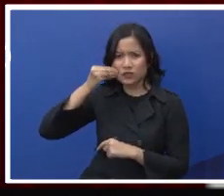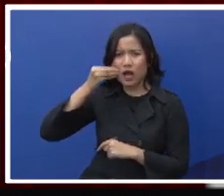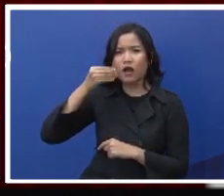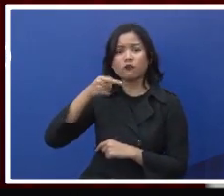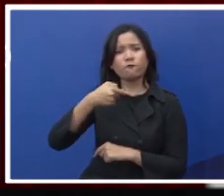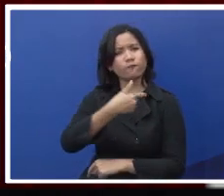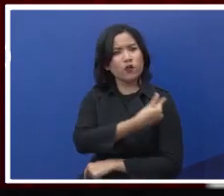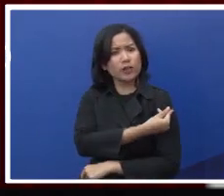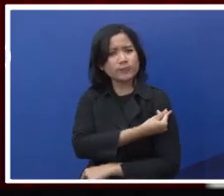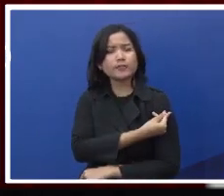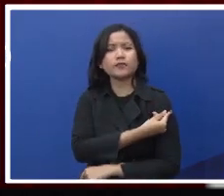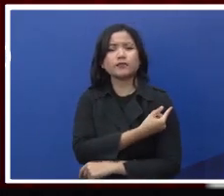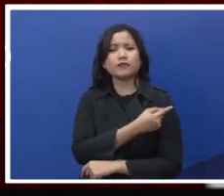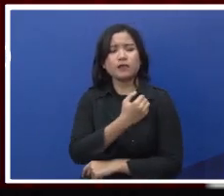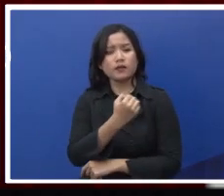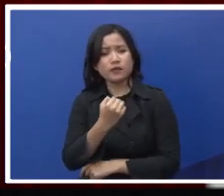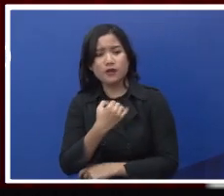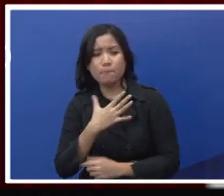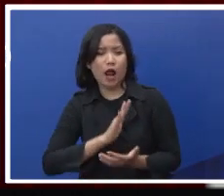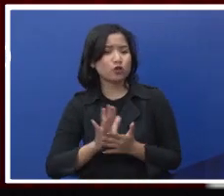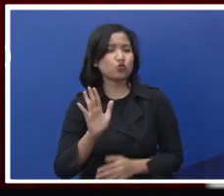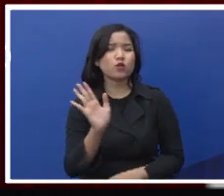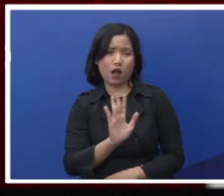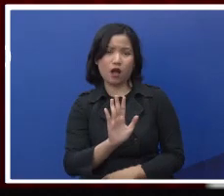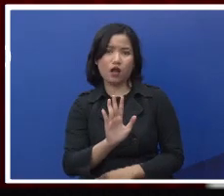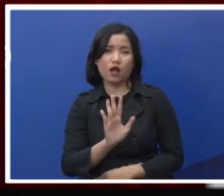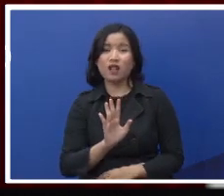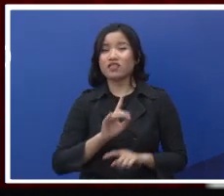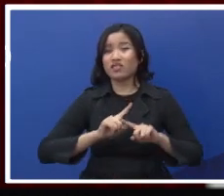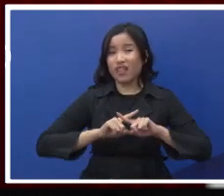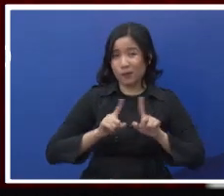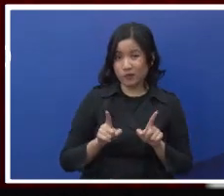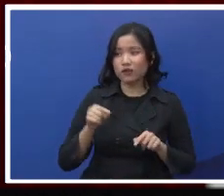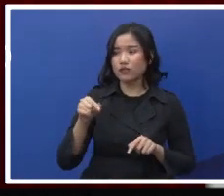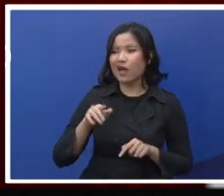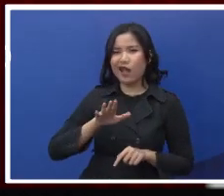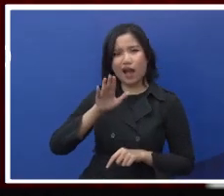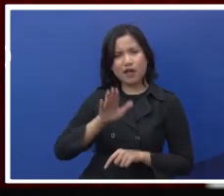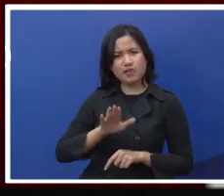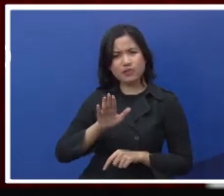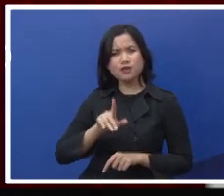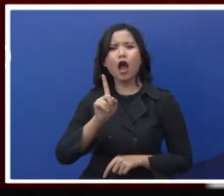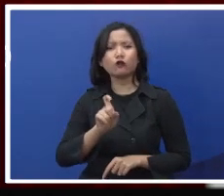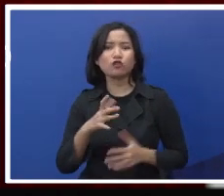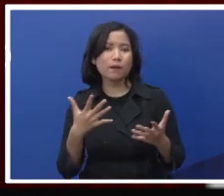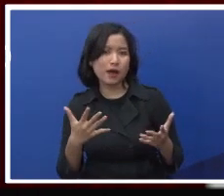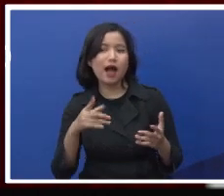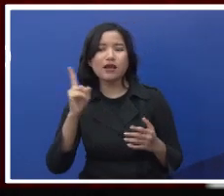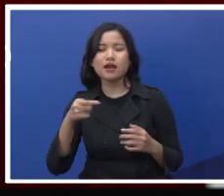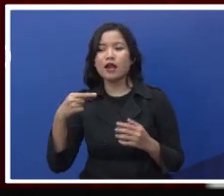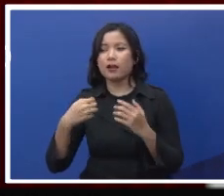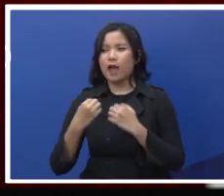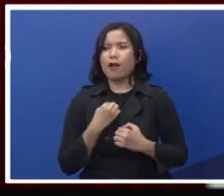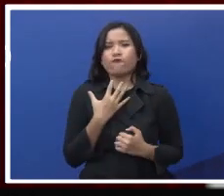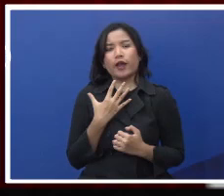ini tidak memberikan dampak langsung. Hanya memang yang harus kita hati-hati adalah terkait efek samping yang